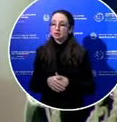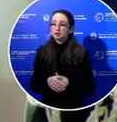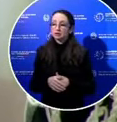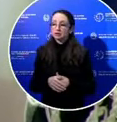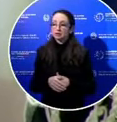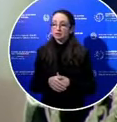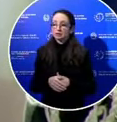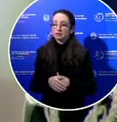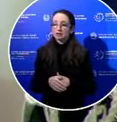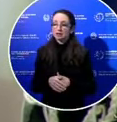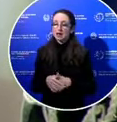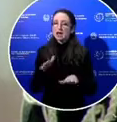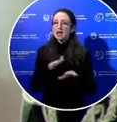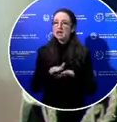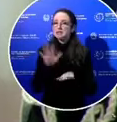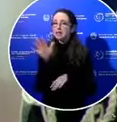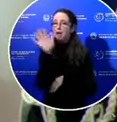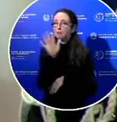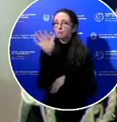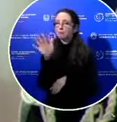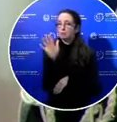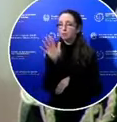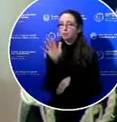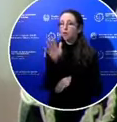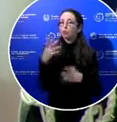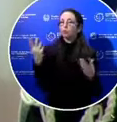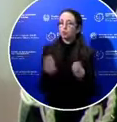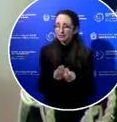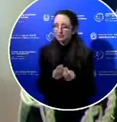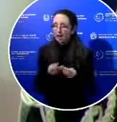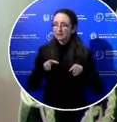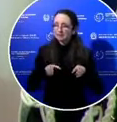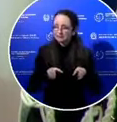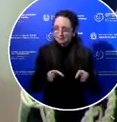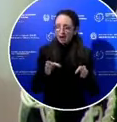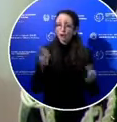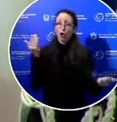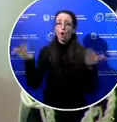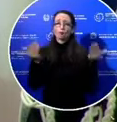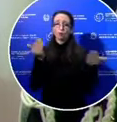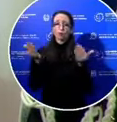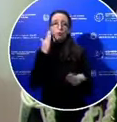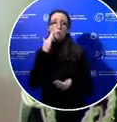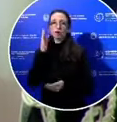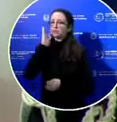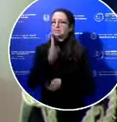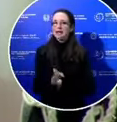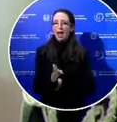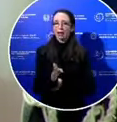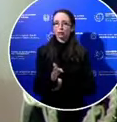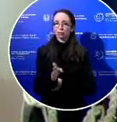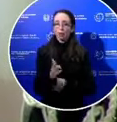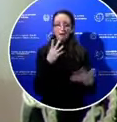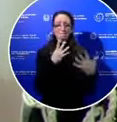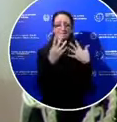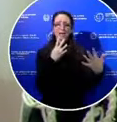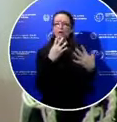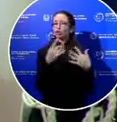delle unità di strada, e devo dire che questo confronto umano diretto, senza filtri, senza telecamere, mi ha